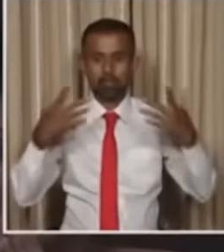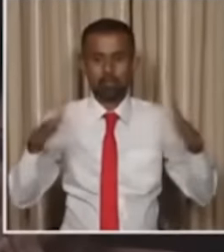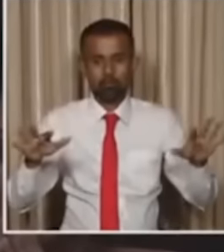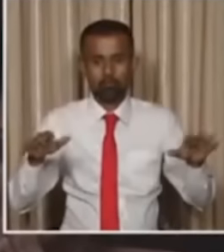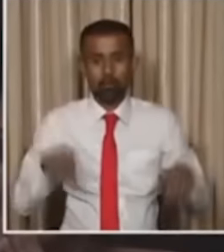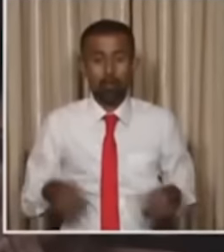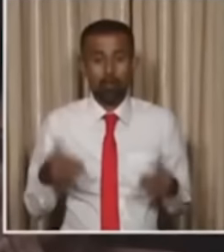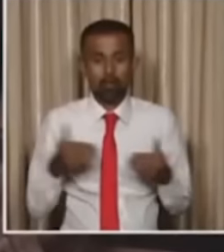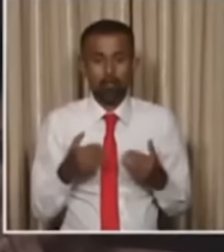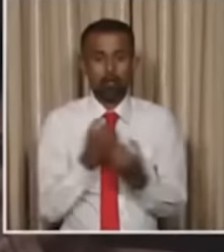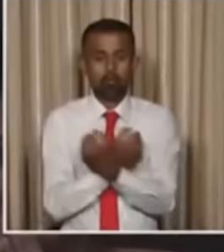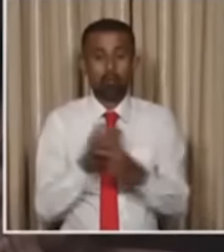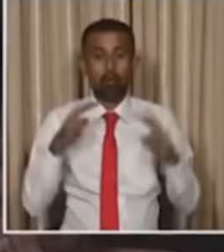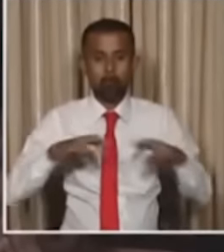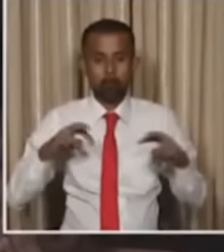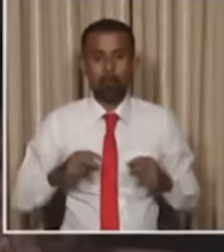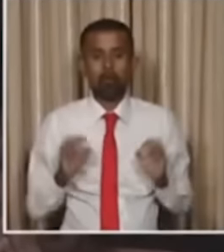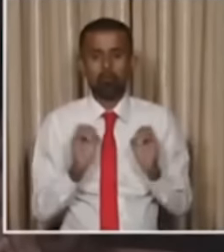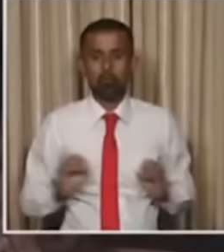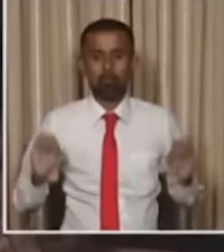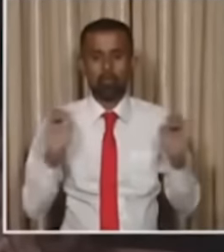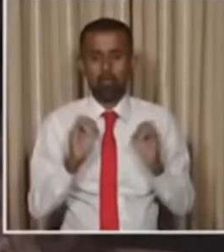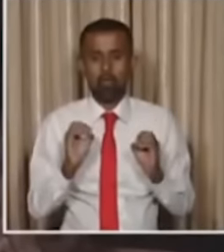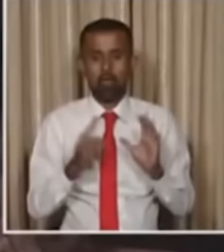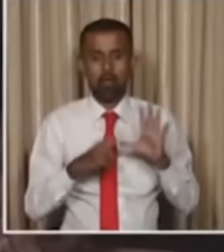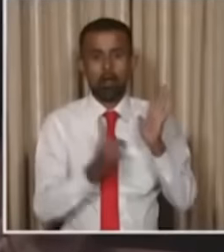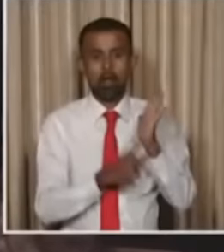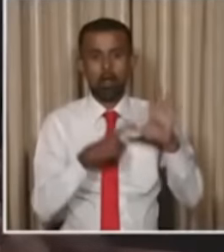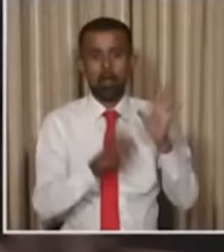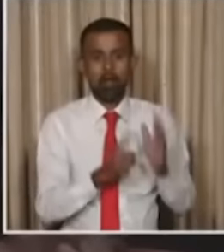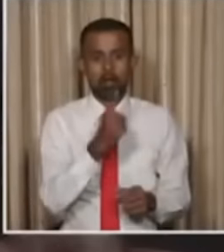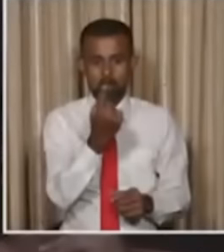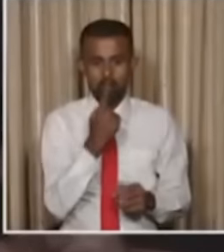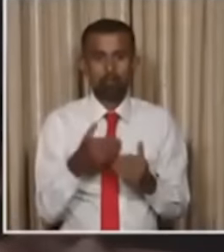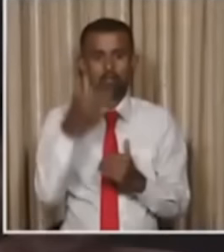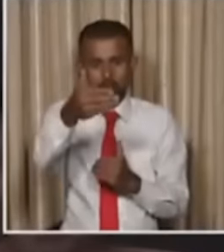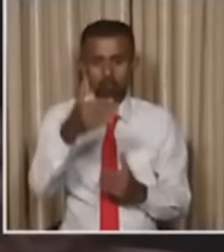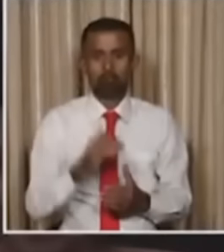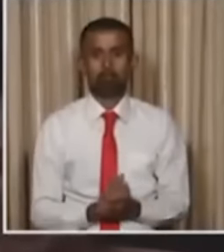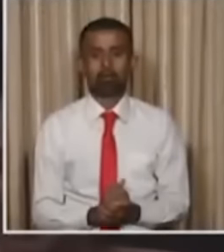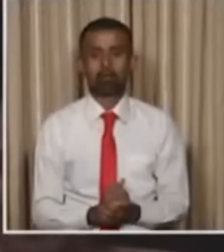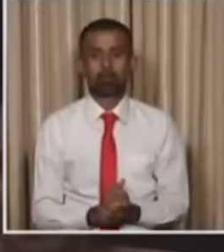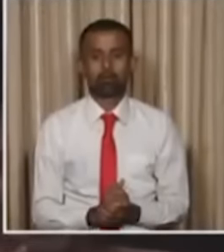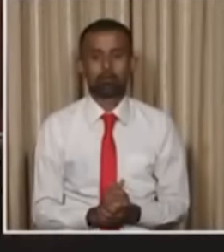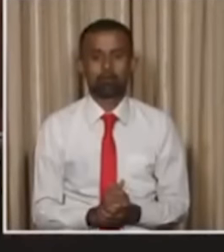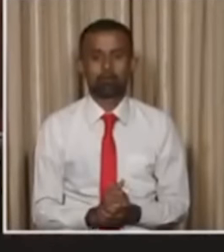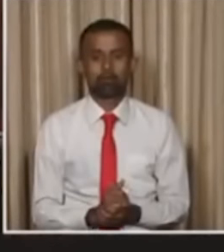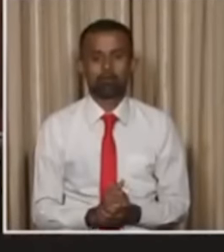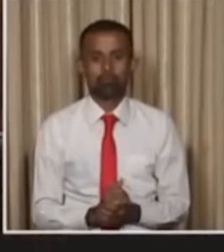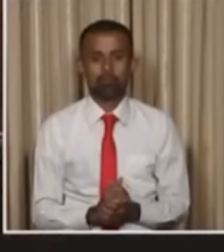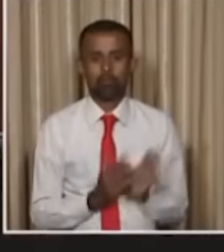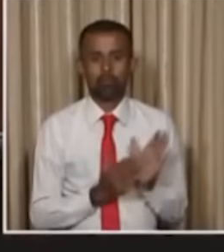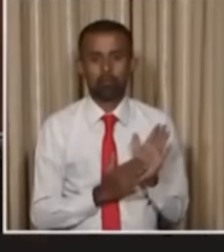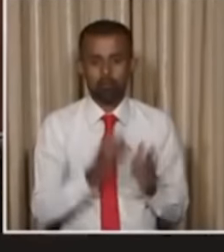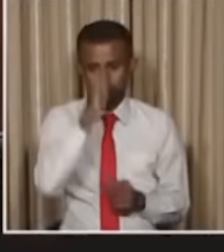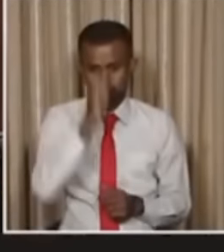අද වෙනකම් පොලිසිය විමර්ශනයක්වත් කරලා නැහැ. ඒ හින්දා ලාල්කාන්ත මහත්තයා කියන එක තමයි ඉදිරියේදී වෙන්නේ. ගරු මහින්දානන්ද